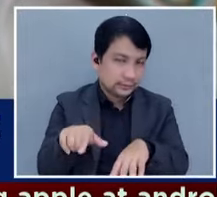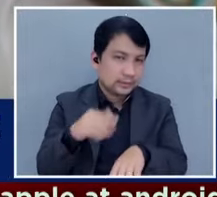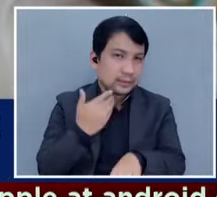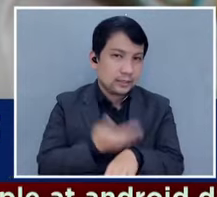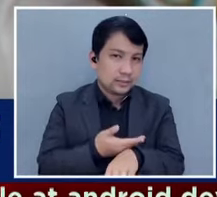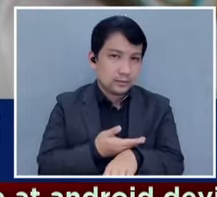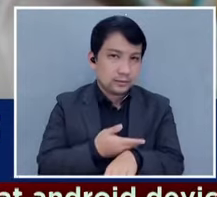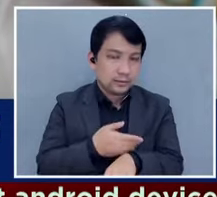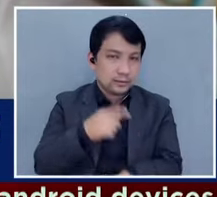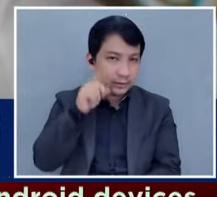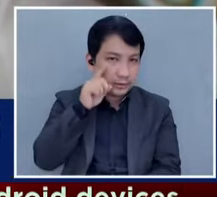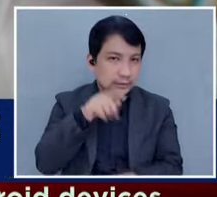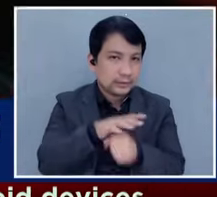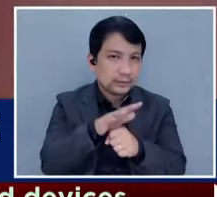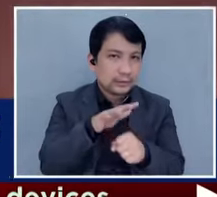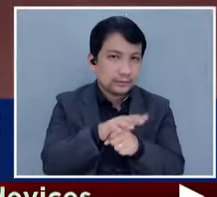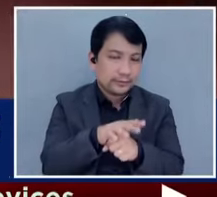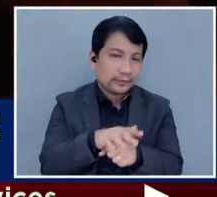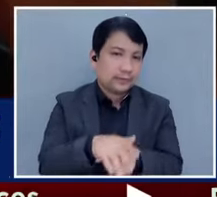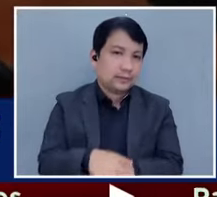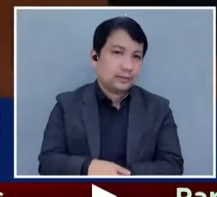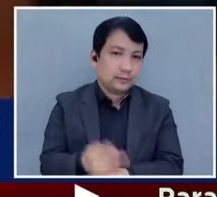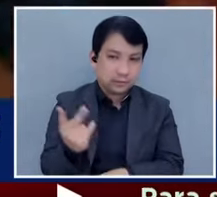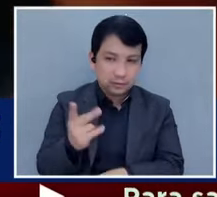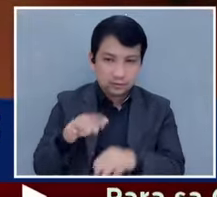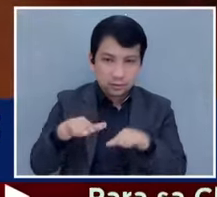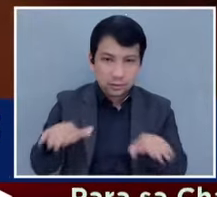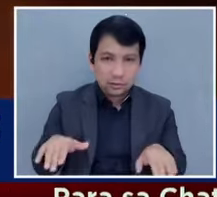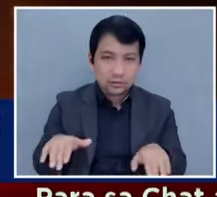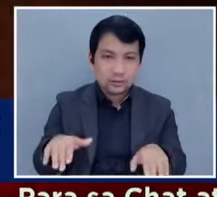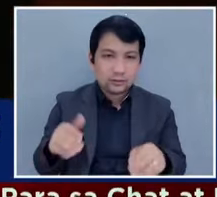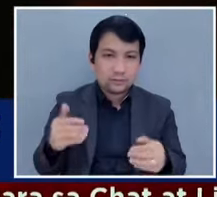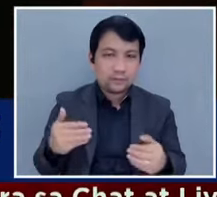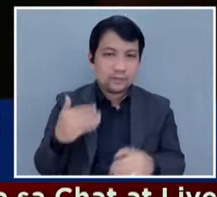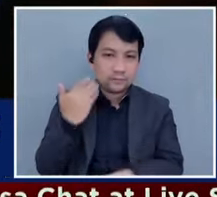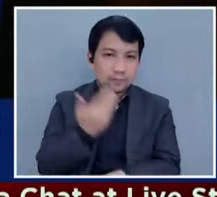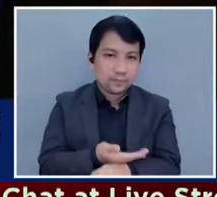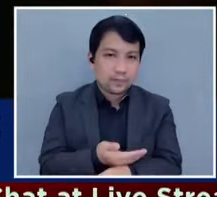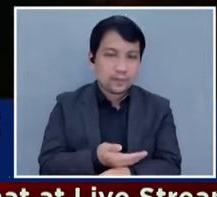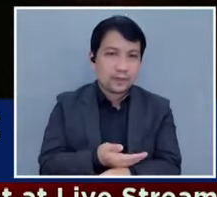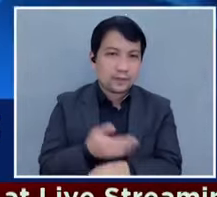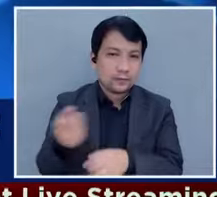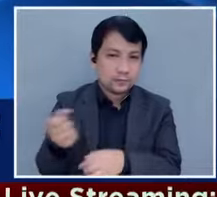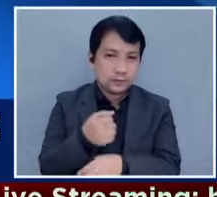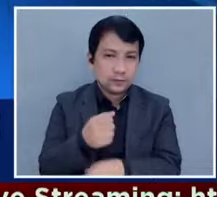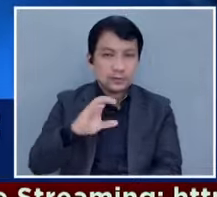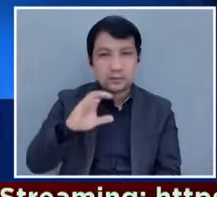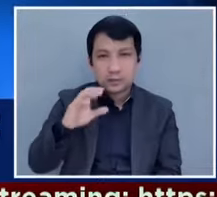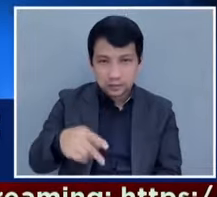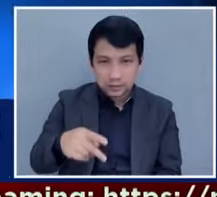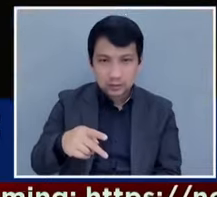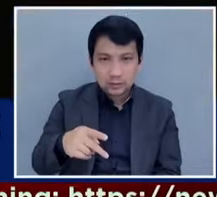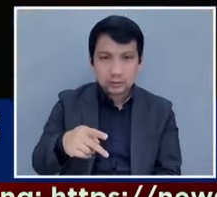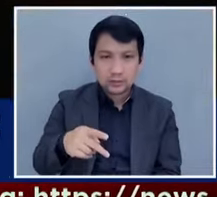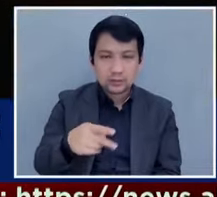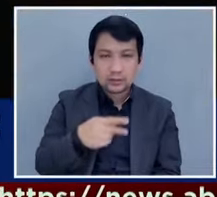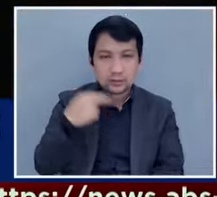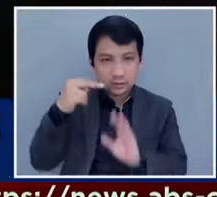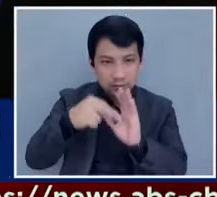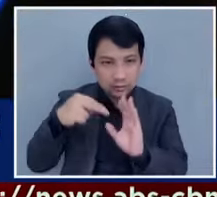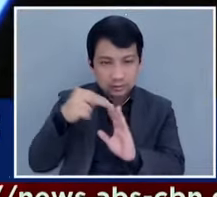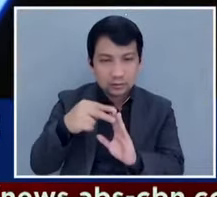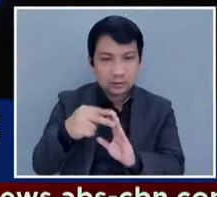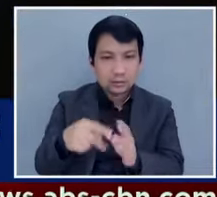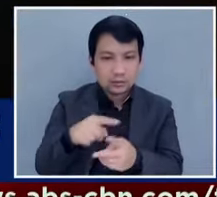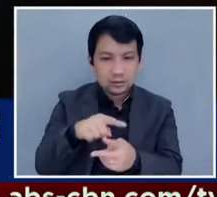dalawang minor victims. Sa bisa ng cyber warrant, nabawi sa cellphone ni Jackie ang mga maseselang video ng dalawa